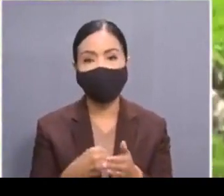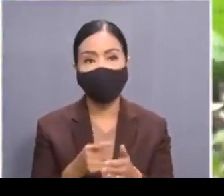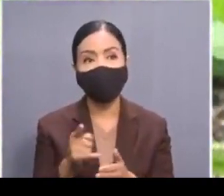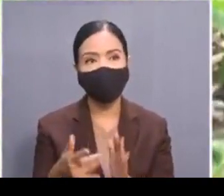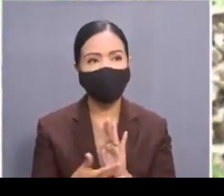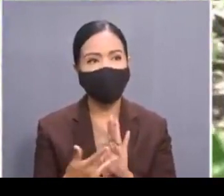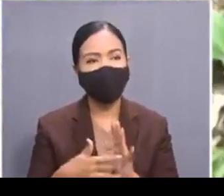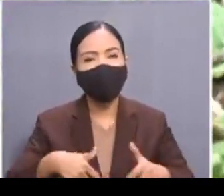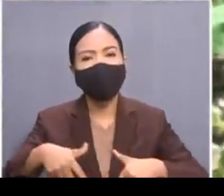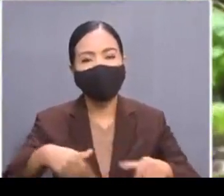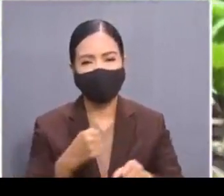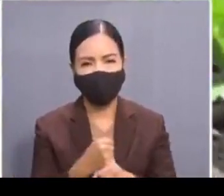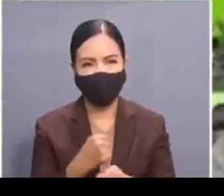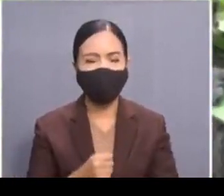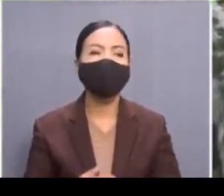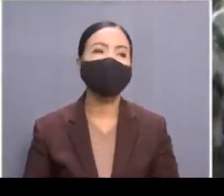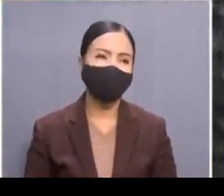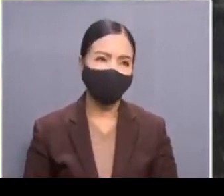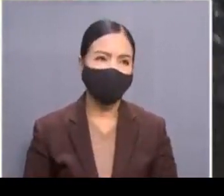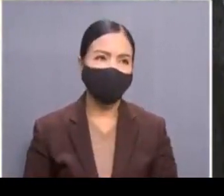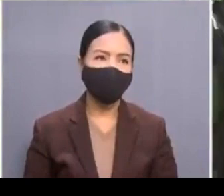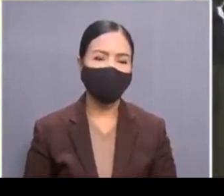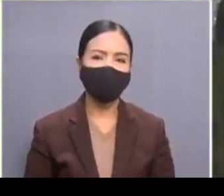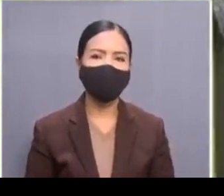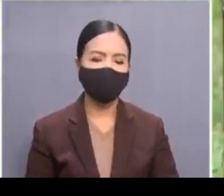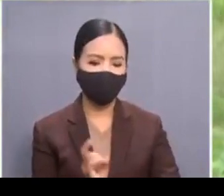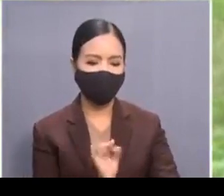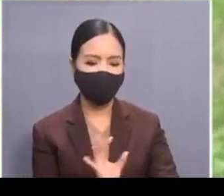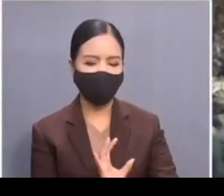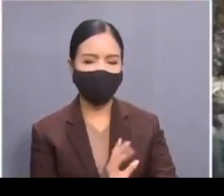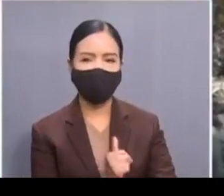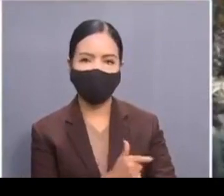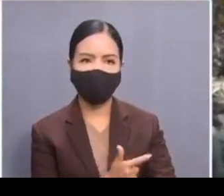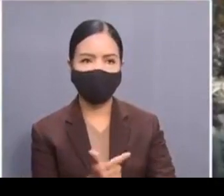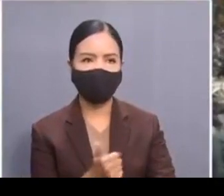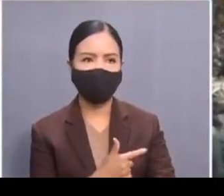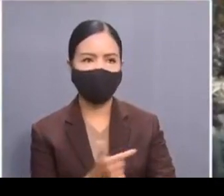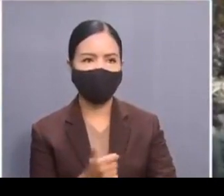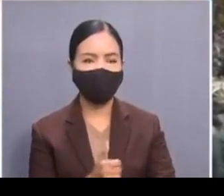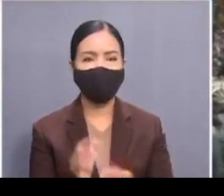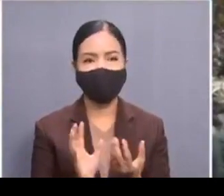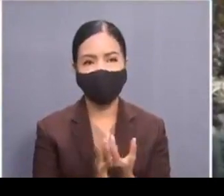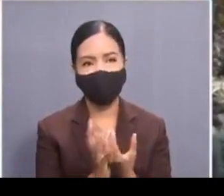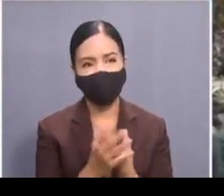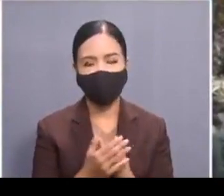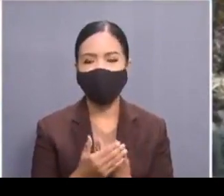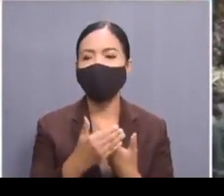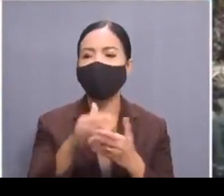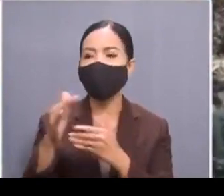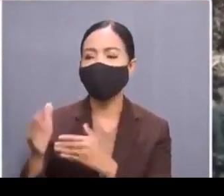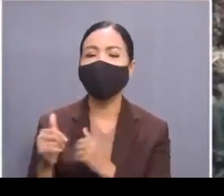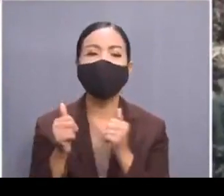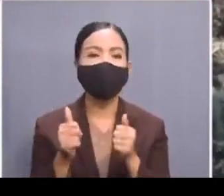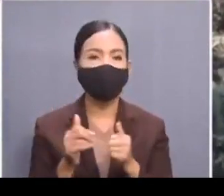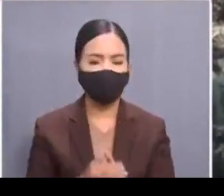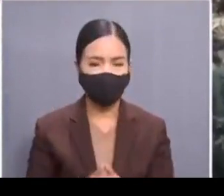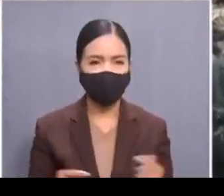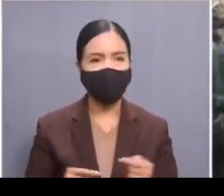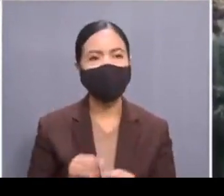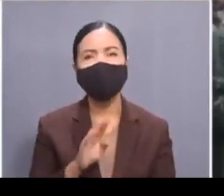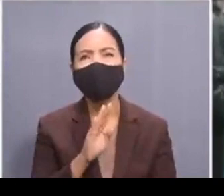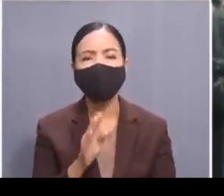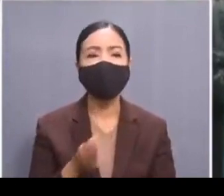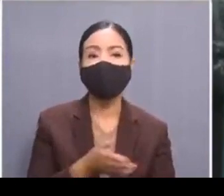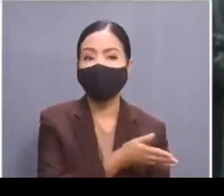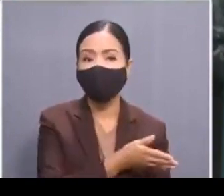โลยีชาวบ้านขึ้นมาแล้วสามารถที่จะอยู่รอดปลอดภัยได้แล้วมีผักส่งตามออเดอร์ได้ในฤดู